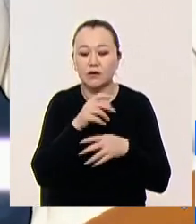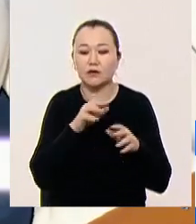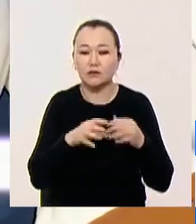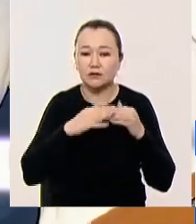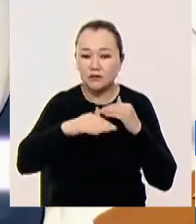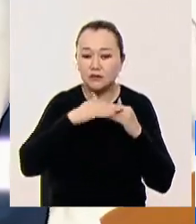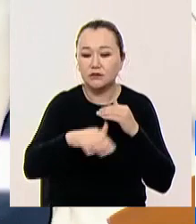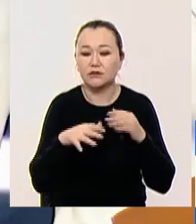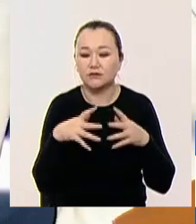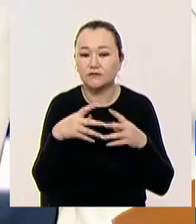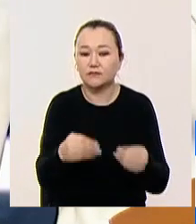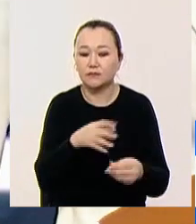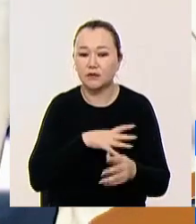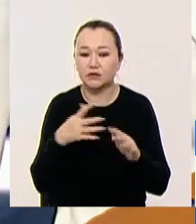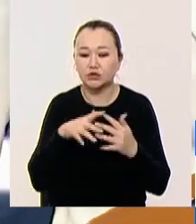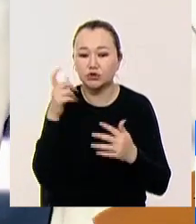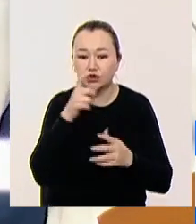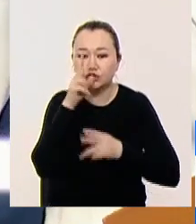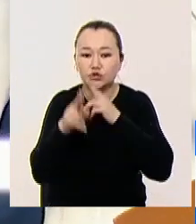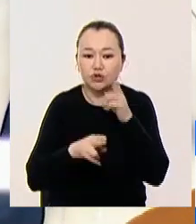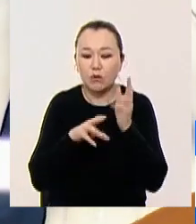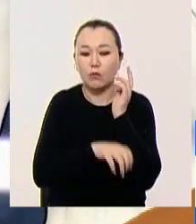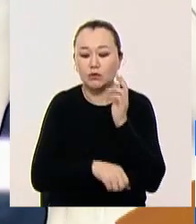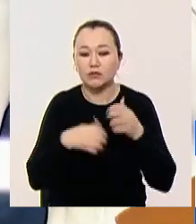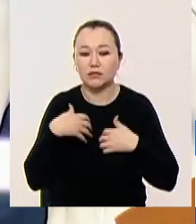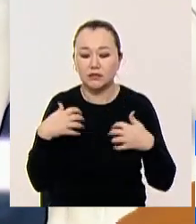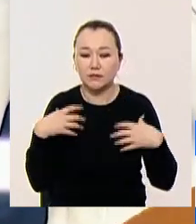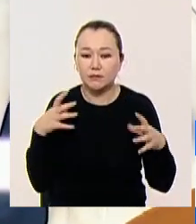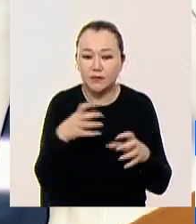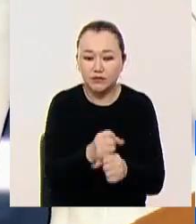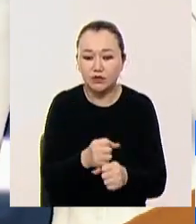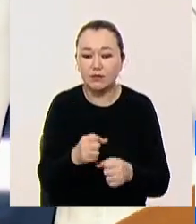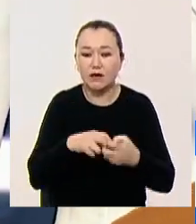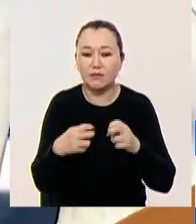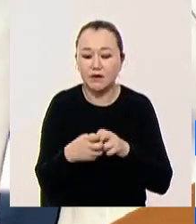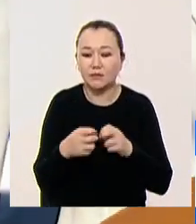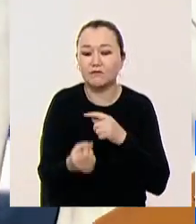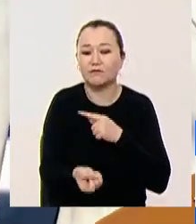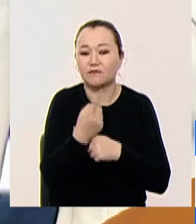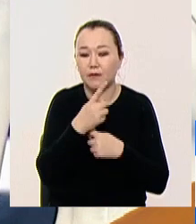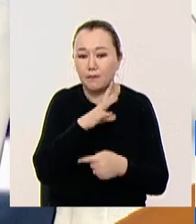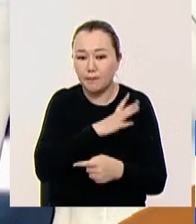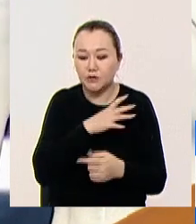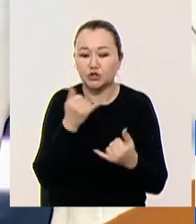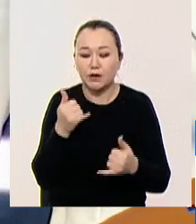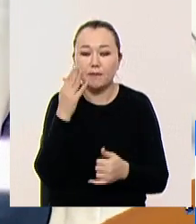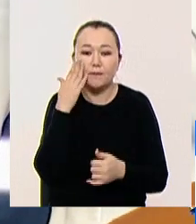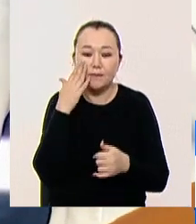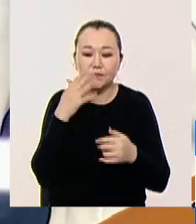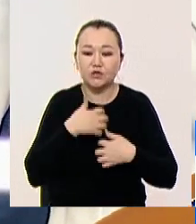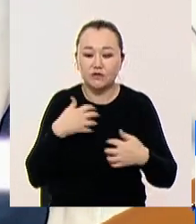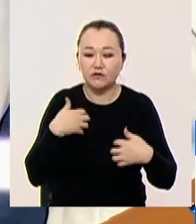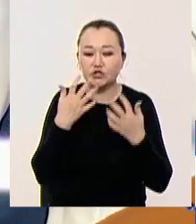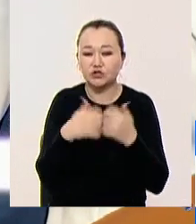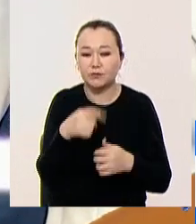алқаптарымызды таптап бүлдіріп жатыр деген шаруалар шағымнан соң киіктерді азайту мәселесі туындаған еді. Бүгінде елімізде шамамен киіктердің саны